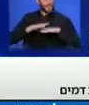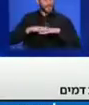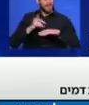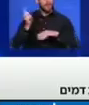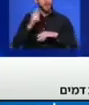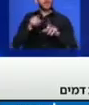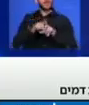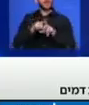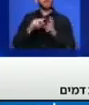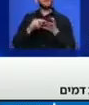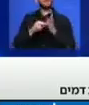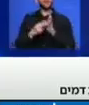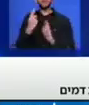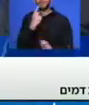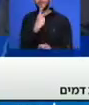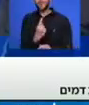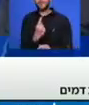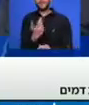תחת מדיניות שבה הוא אמר,